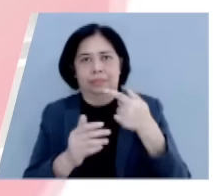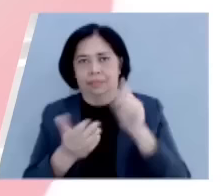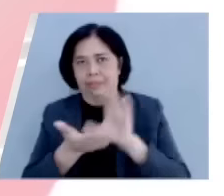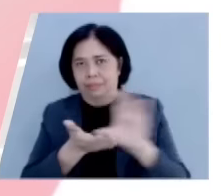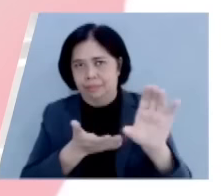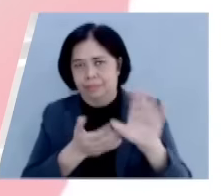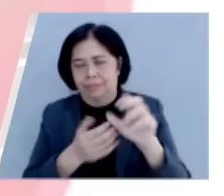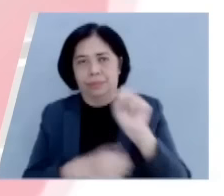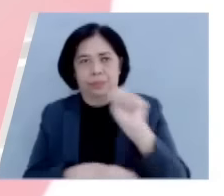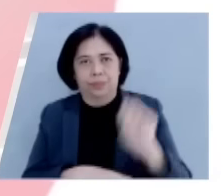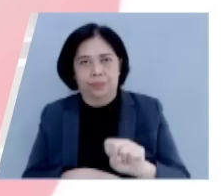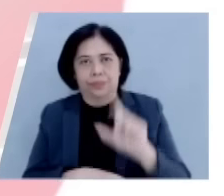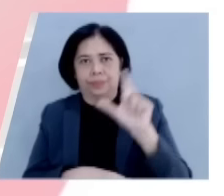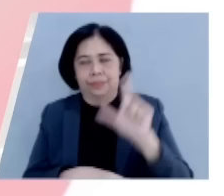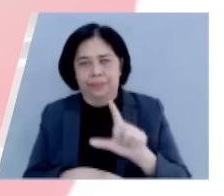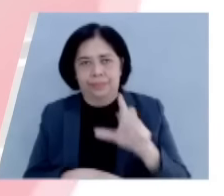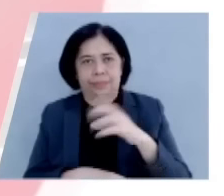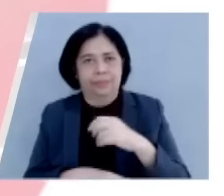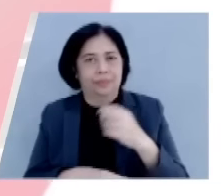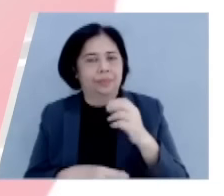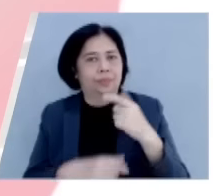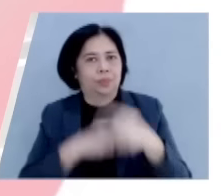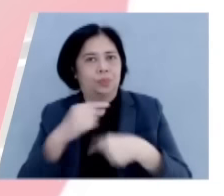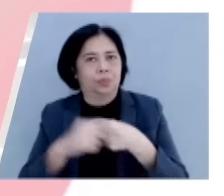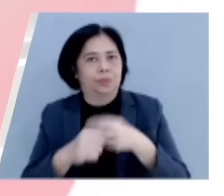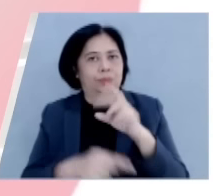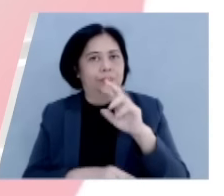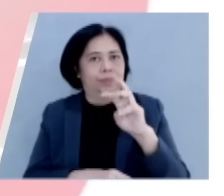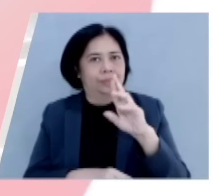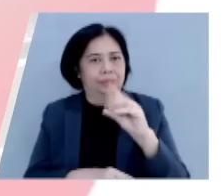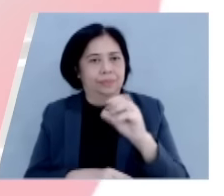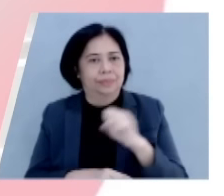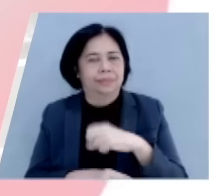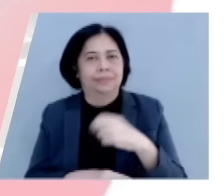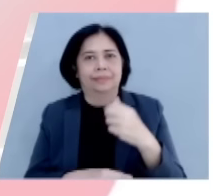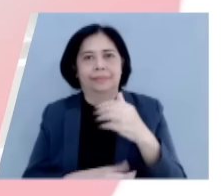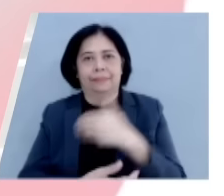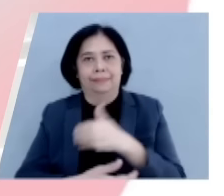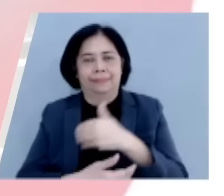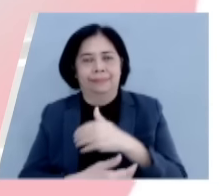Shopee, Lazada, Globe Rewards at Metrobank Credit Card.